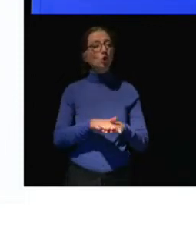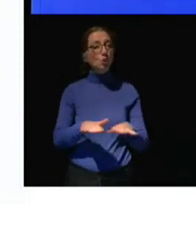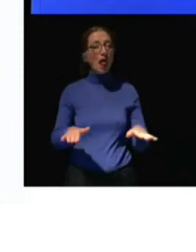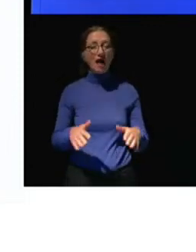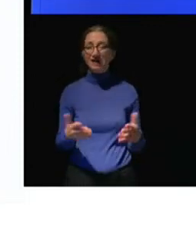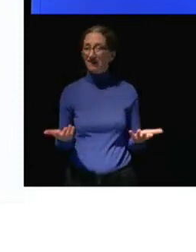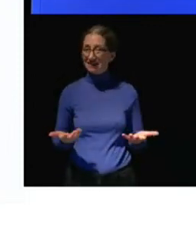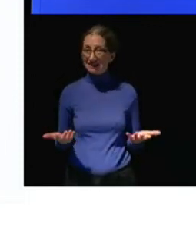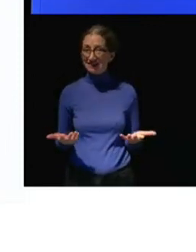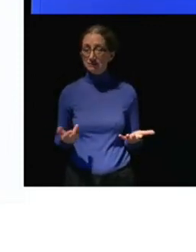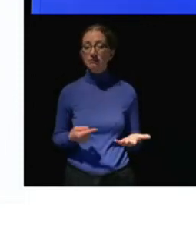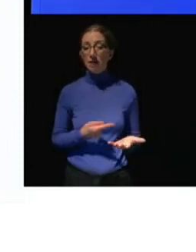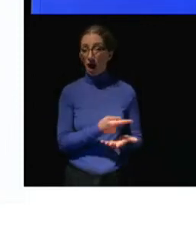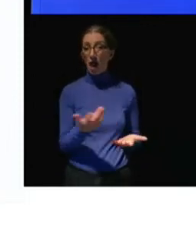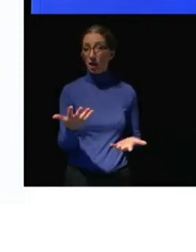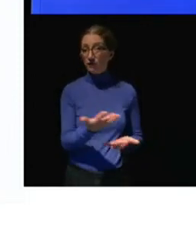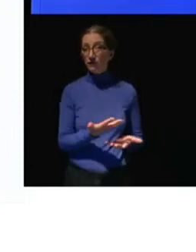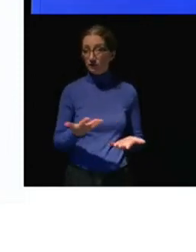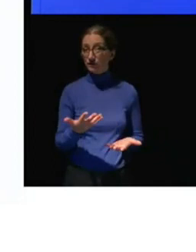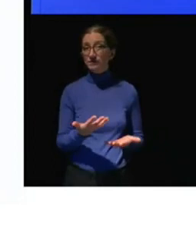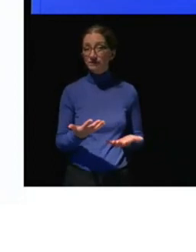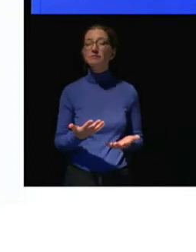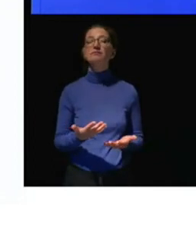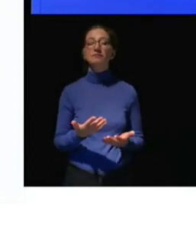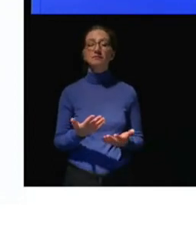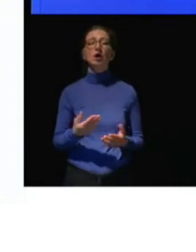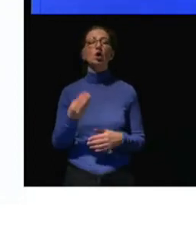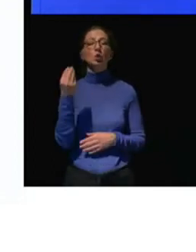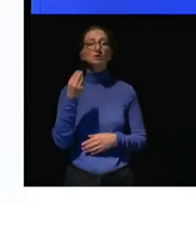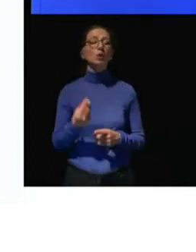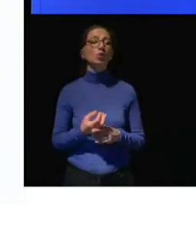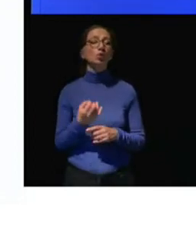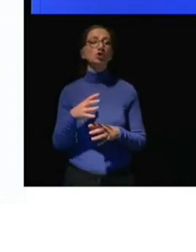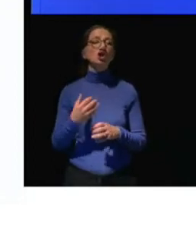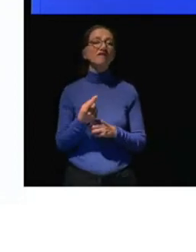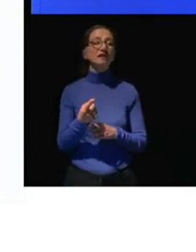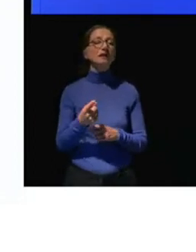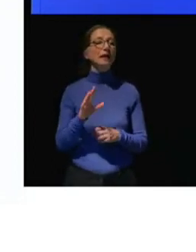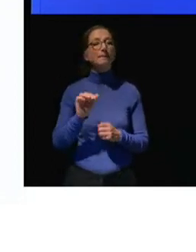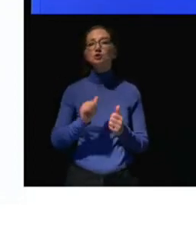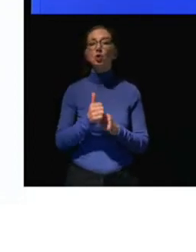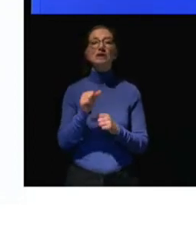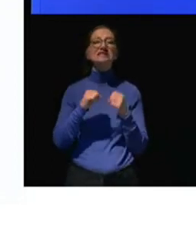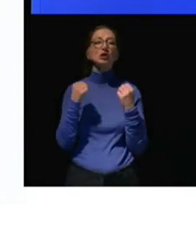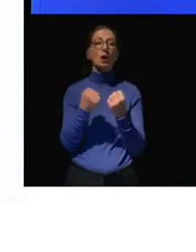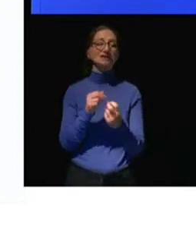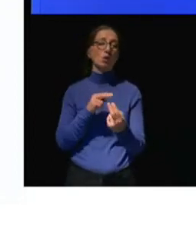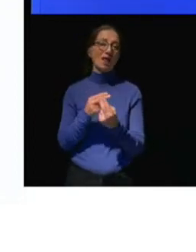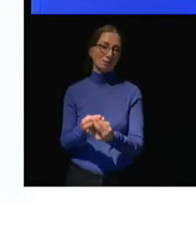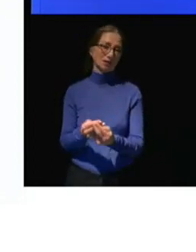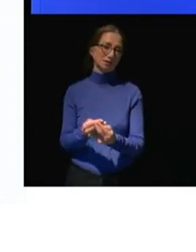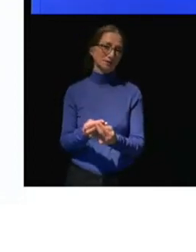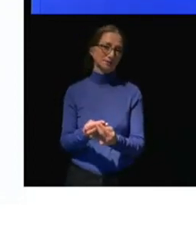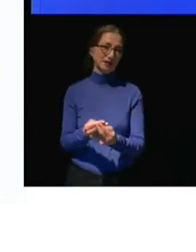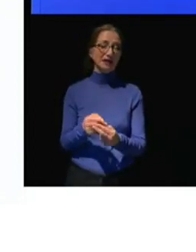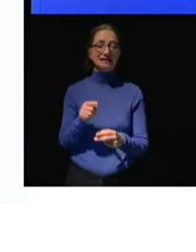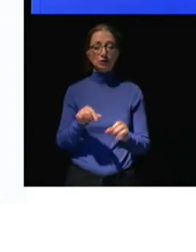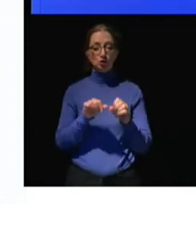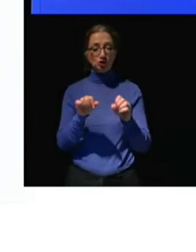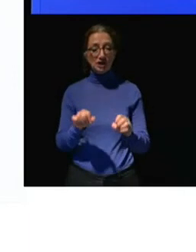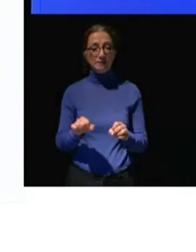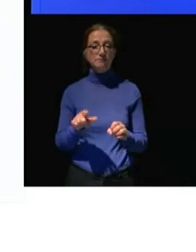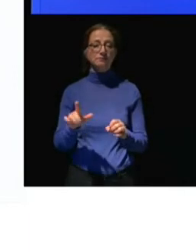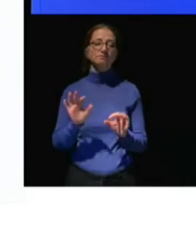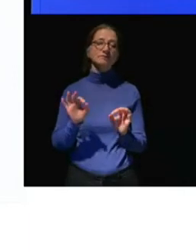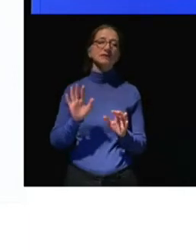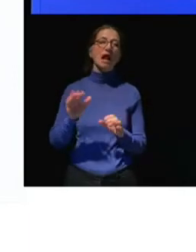Ländern ist die besondere Situation von Künstlerinnen und Kulturschaffenden. Das heißt, diese Systeme nehmen insbesondere in Betracht die